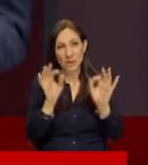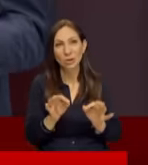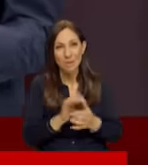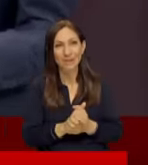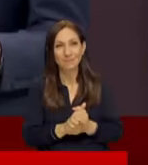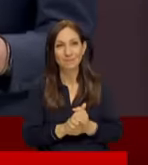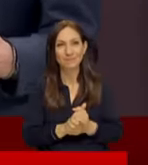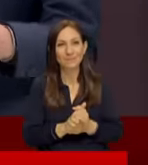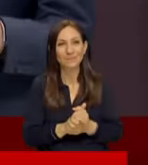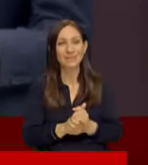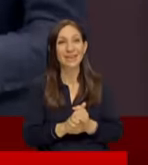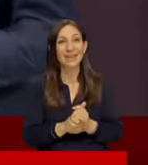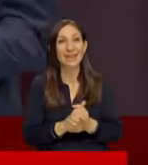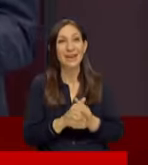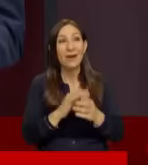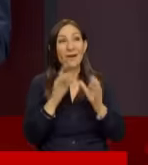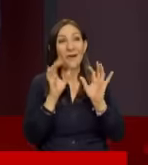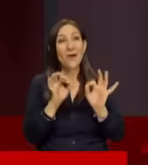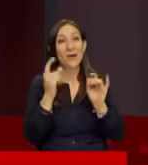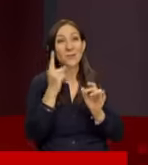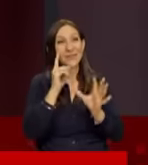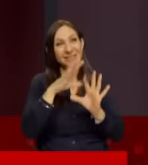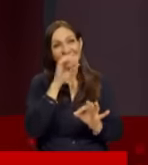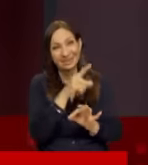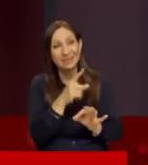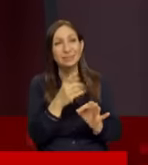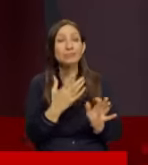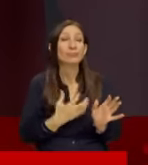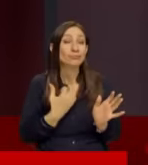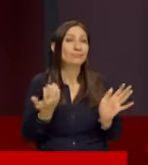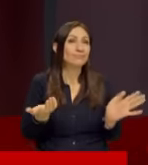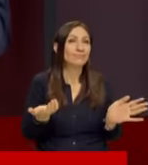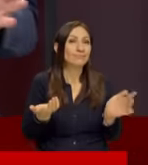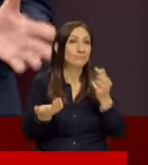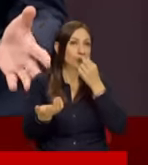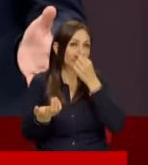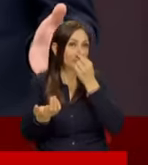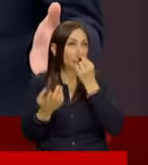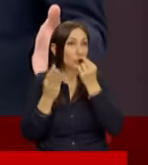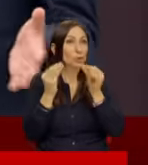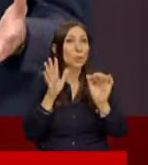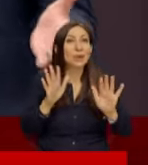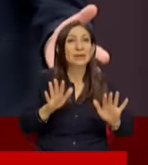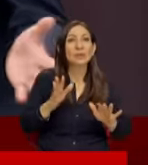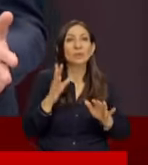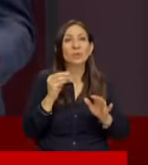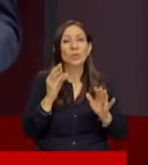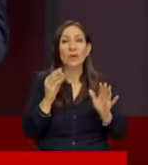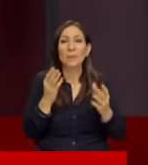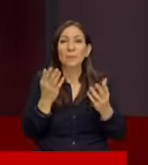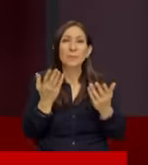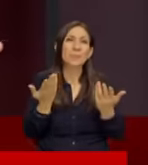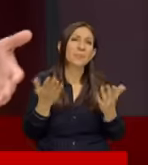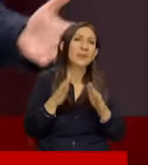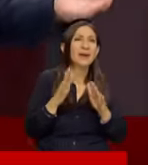başlayacaktı. Yani öyle bir şey yarattı maalesef. Ya çok tutuktu bir kere, çok silikti.